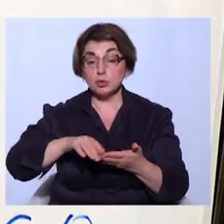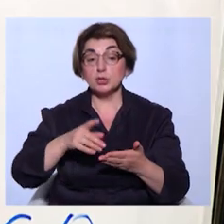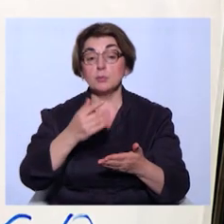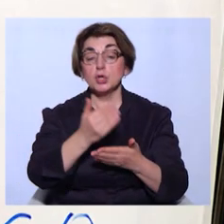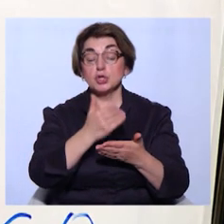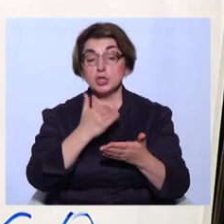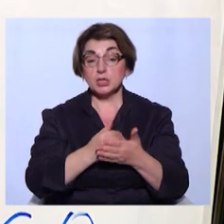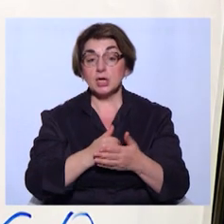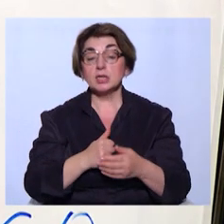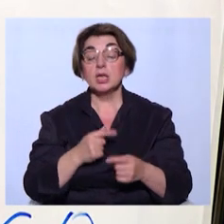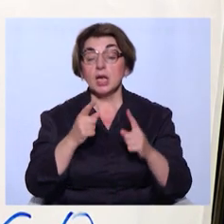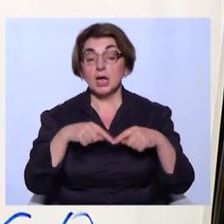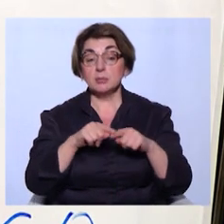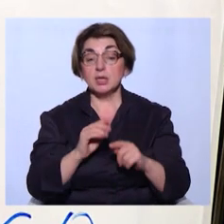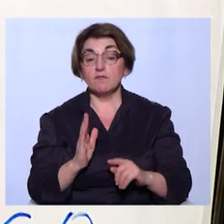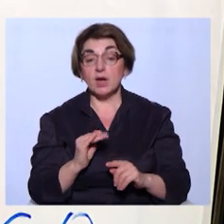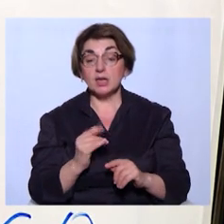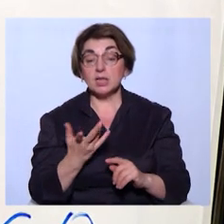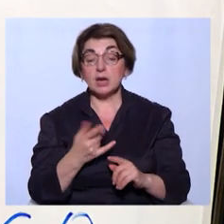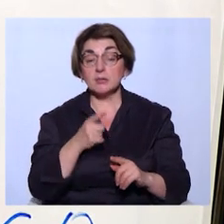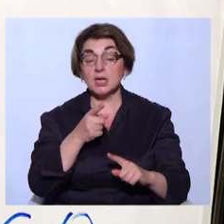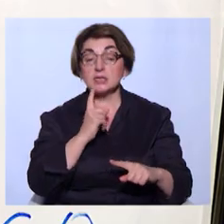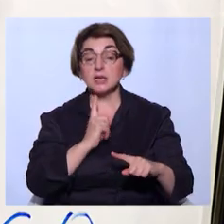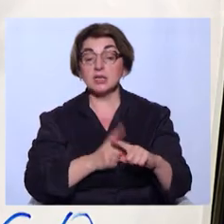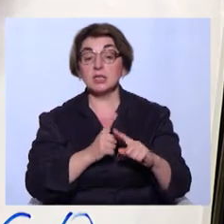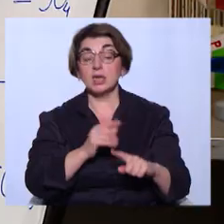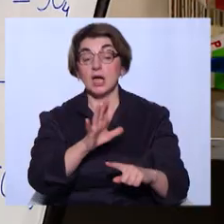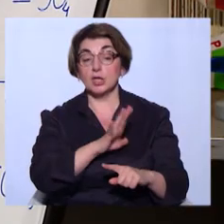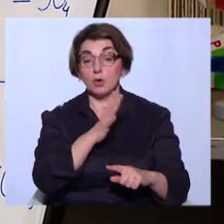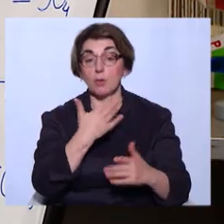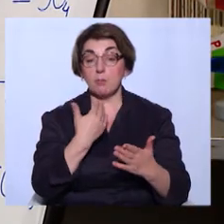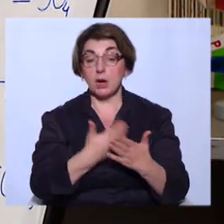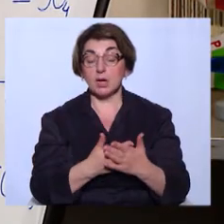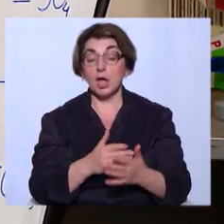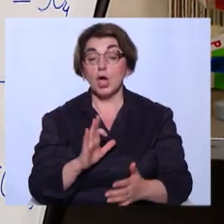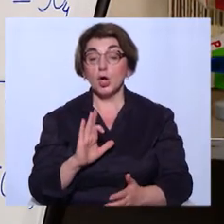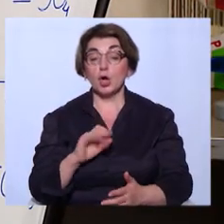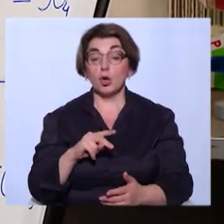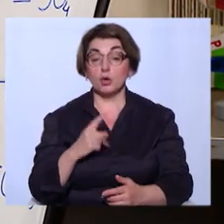ვალენტიანია, რამდენ ვალენტიანიც ეს მეტალი იყო. მაგალითად,